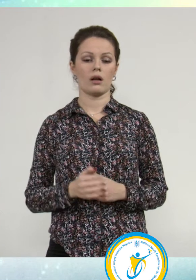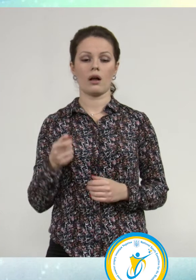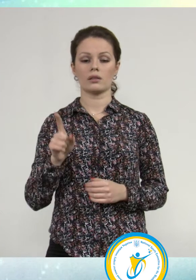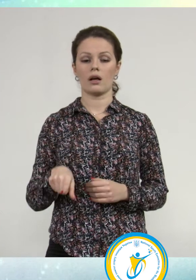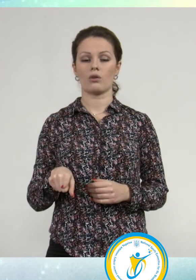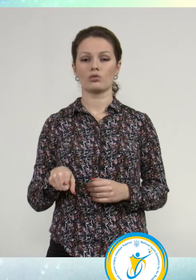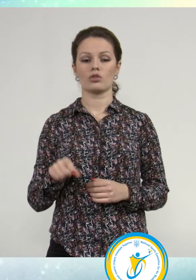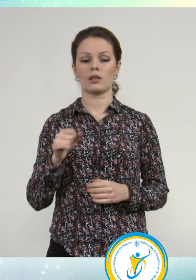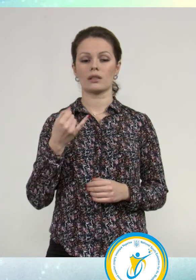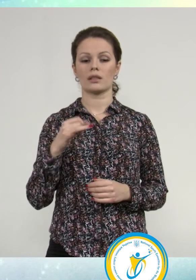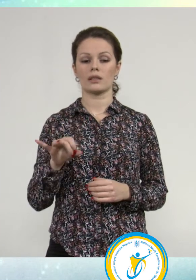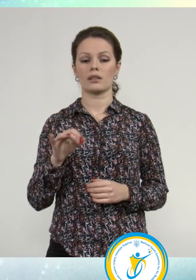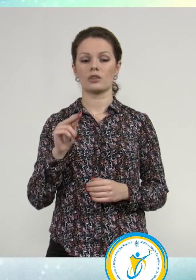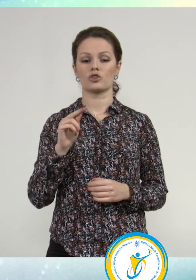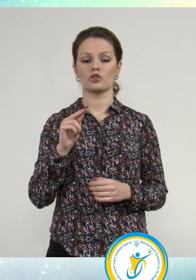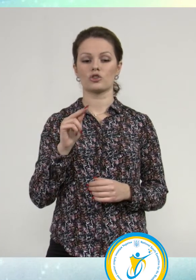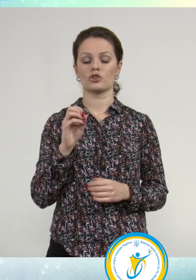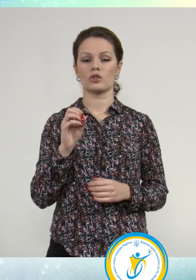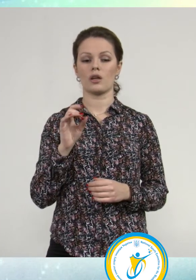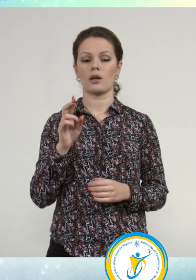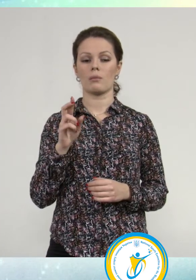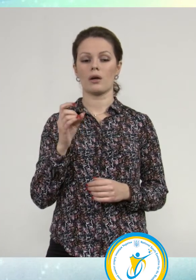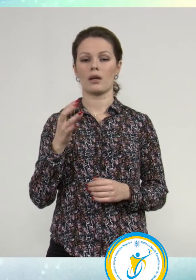Андрій Чебиряк, Руслан Рубель спускався, це